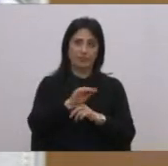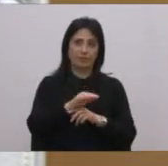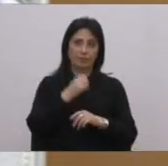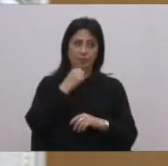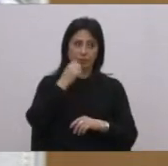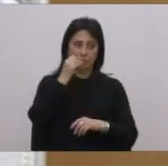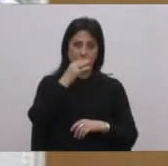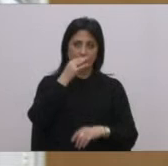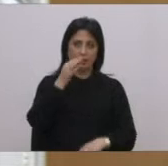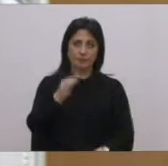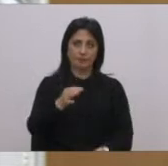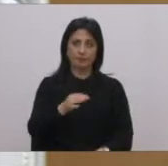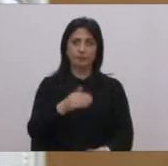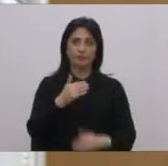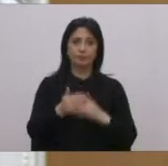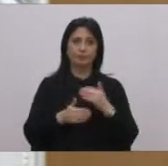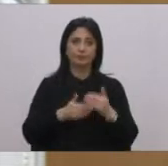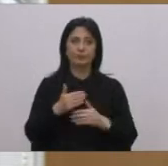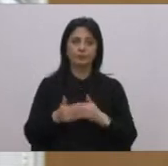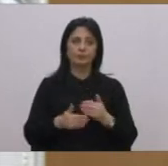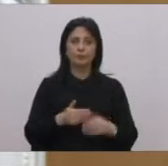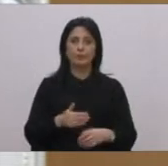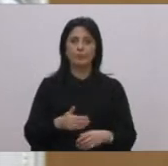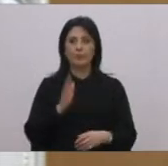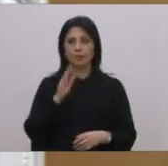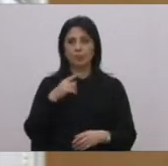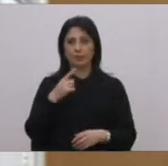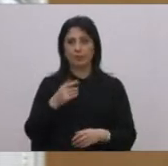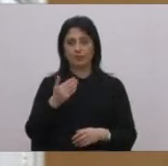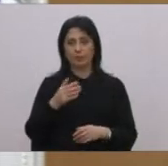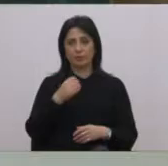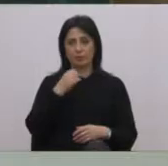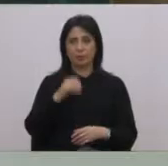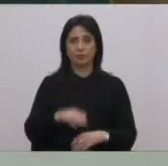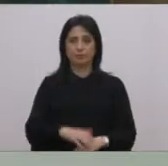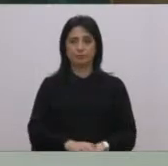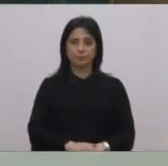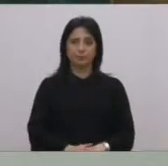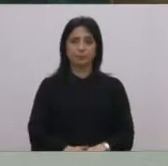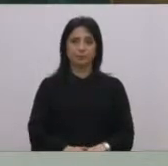n-am adloba, githrat, sarmate, bebi, gisurvot, omoval, ce ți tchovn, didi, madlo. Na